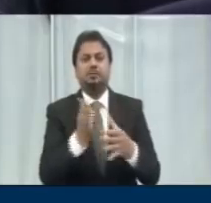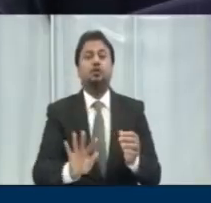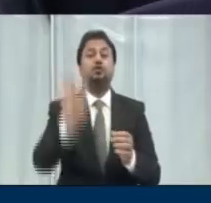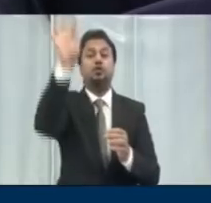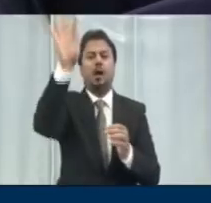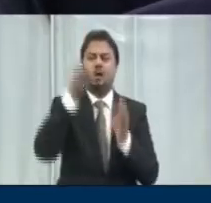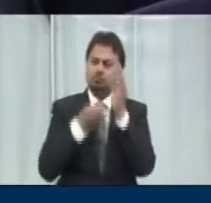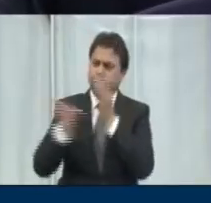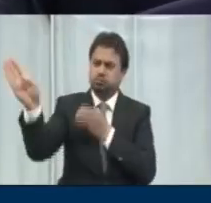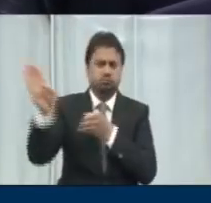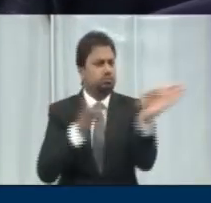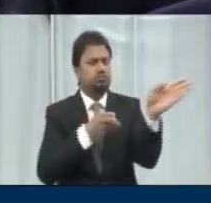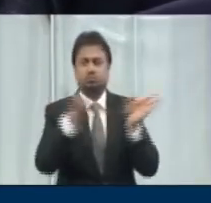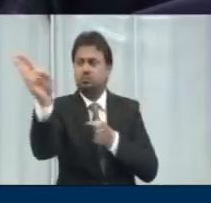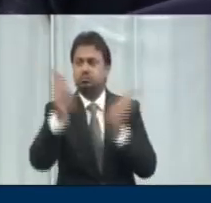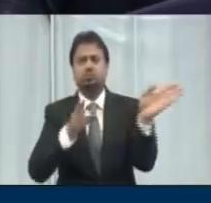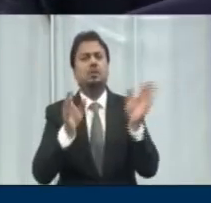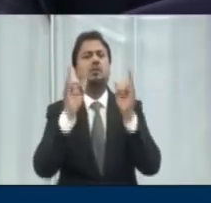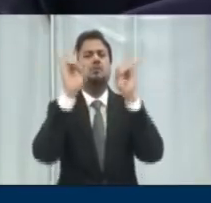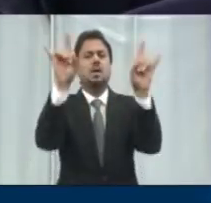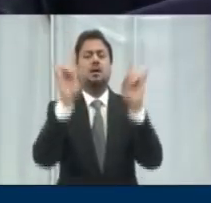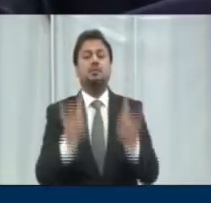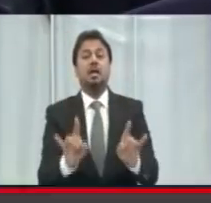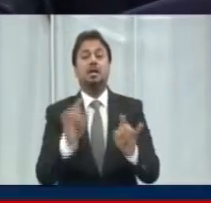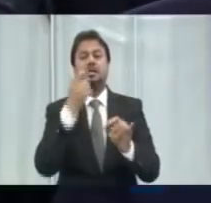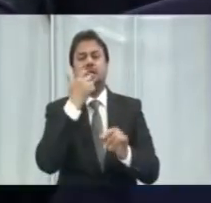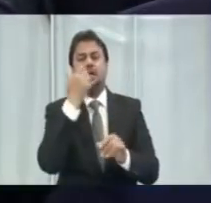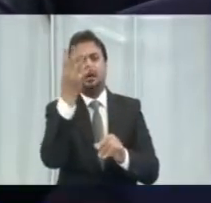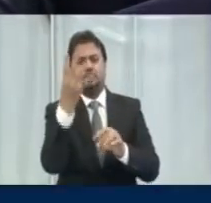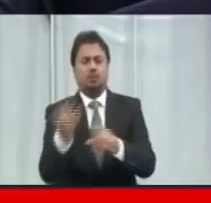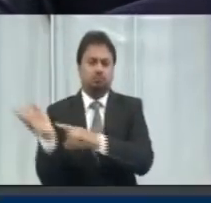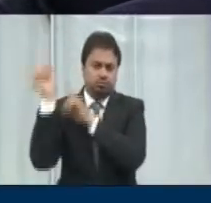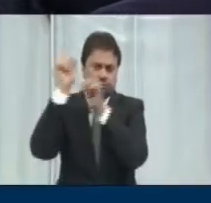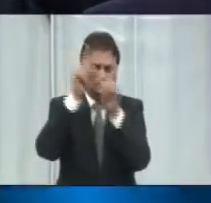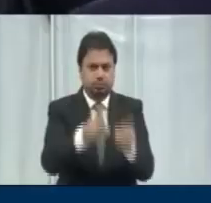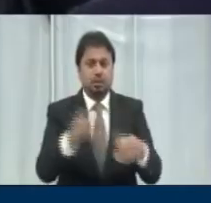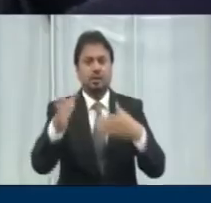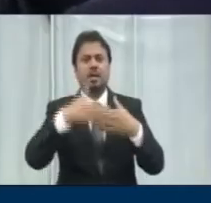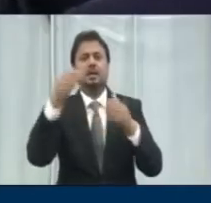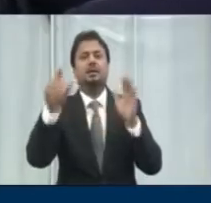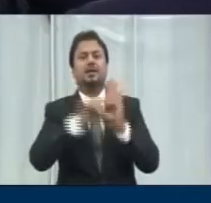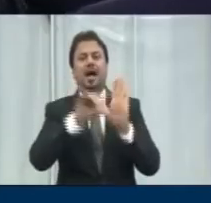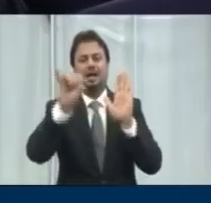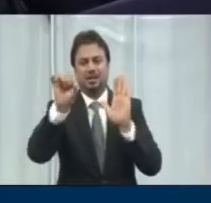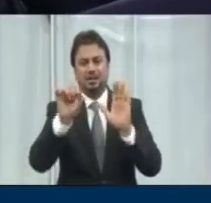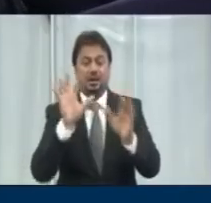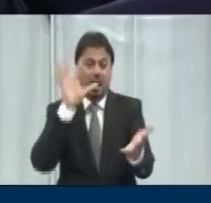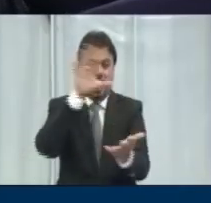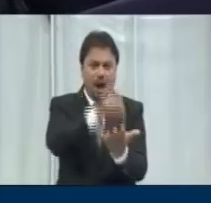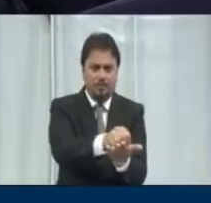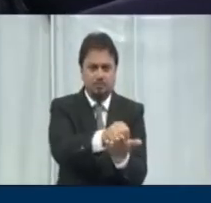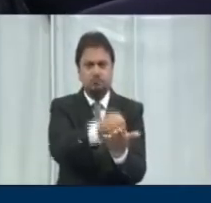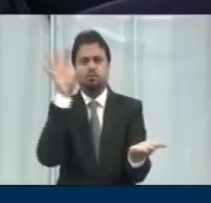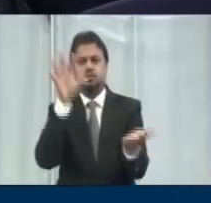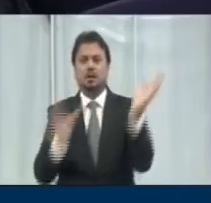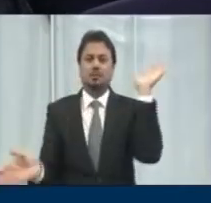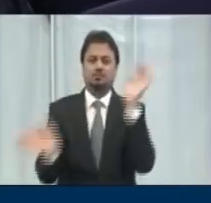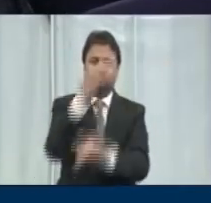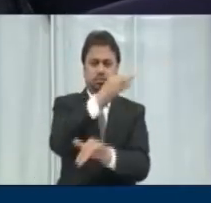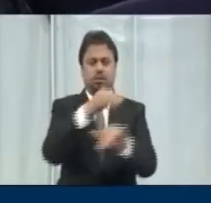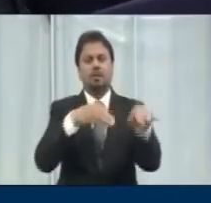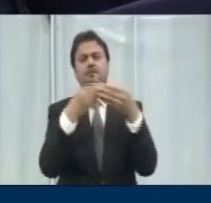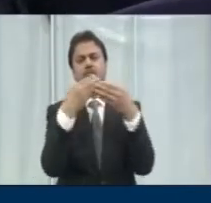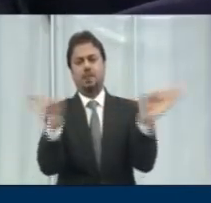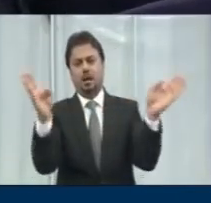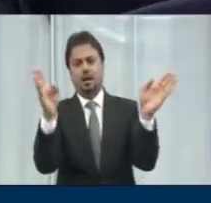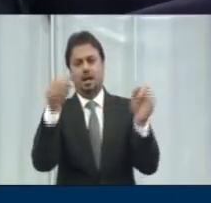الشمالية. هذا كان متوقف أكثر من 4 سنوات حقيقة من دخول داعش. اليوم حقيقة خطوة بالاتجاه الصحيح، أعلنت